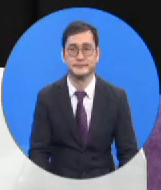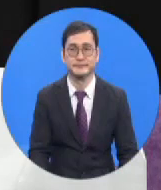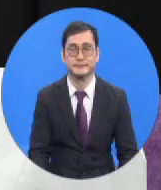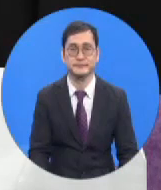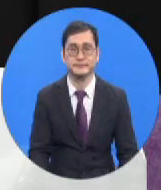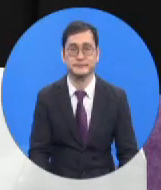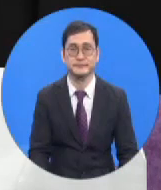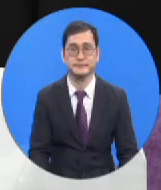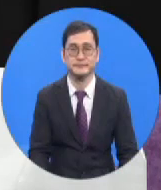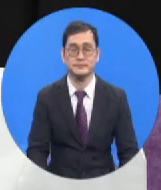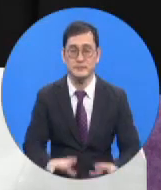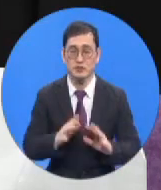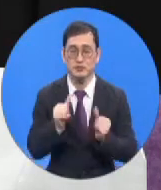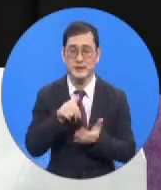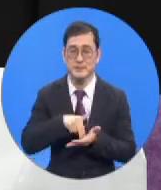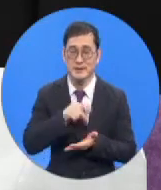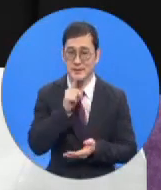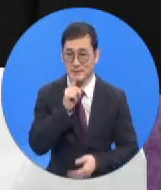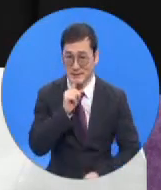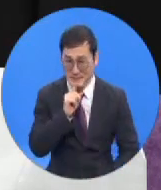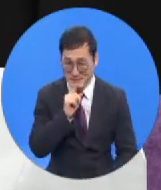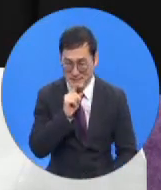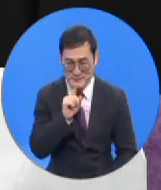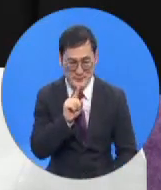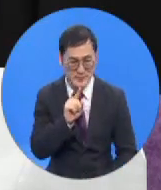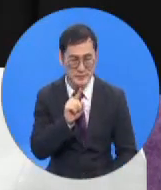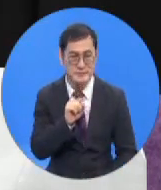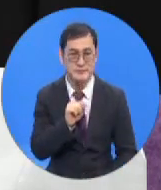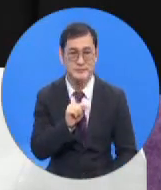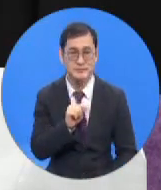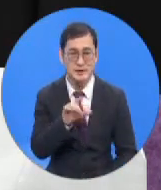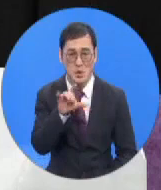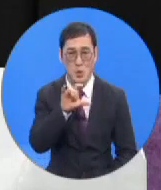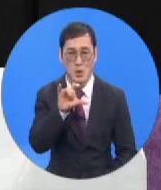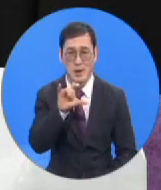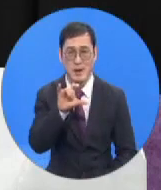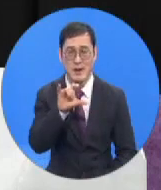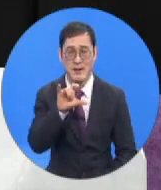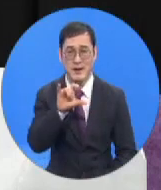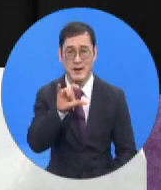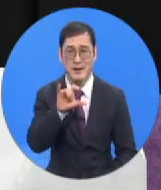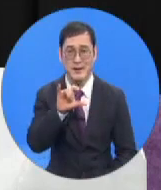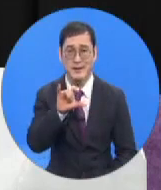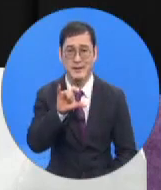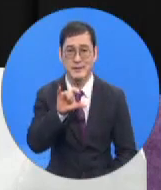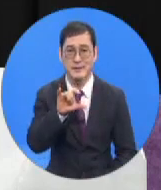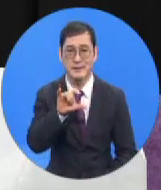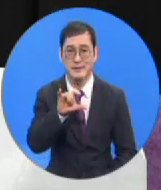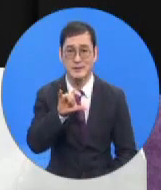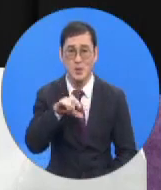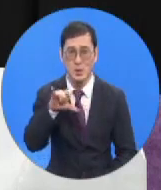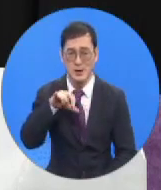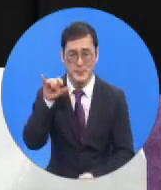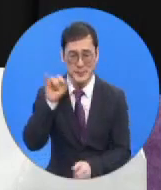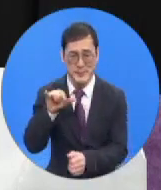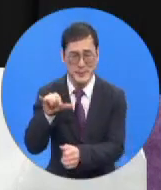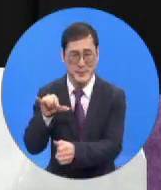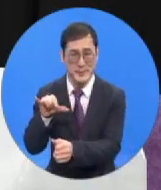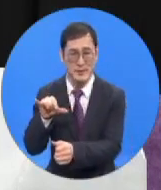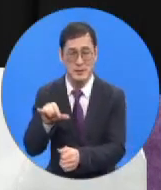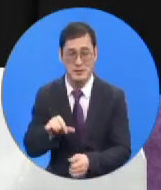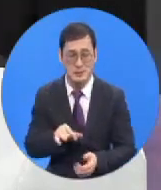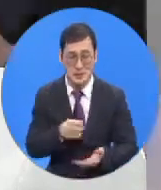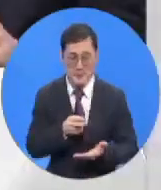입장에서 말씀을 드려보면 이런 거죠. 코로나라고 하는 게 처음 생긴 거고 그렇기 때문에 아무리 행정 절차와 법이